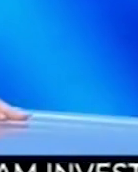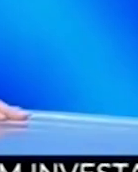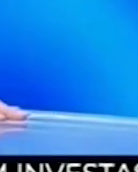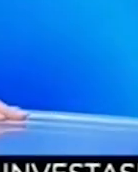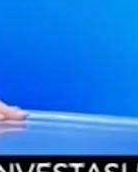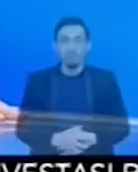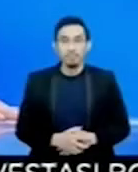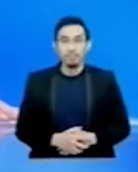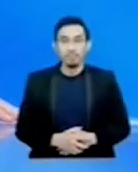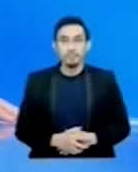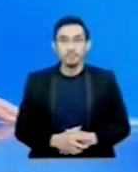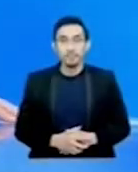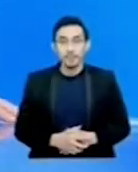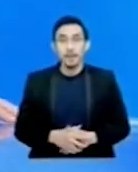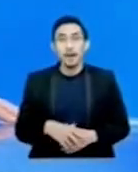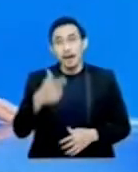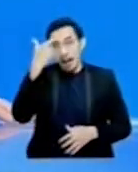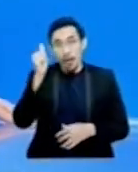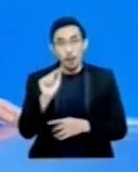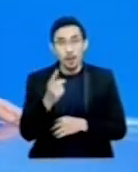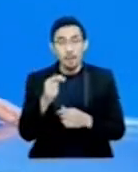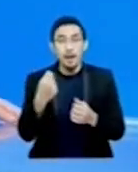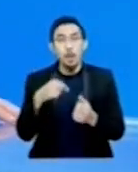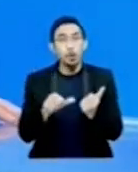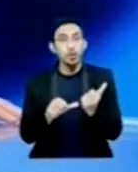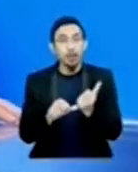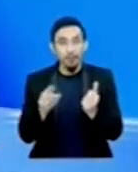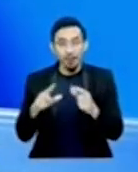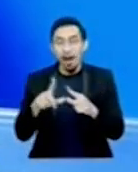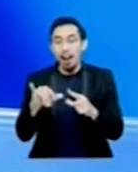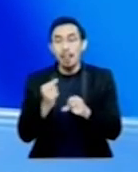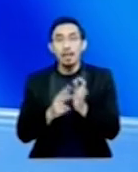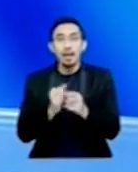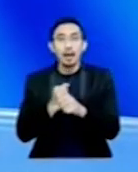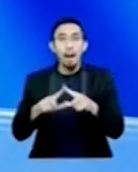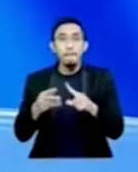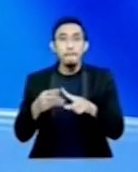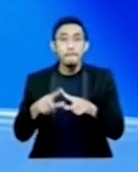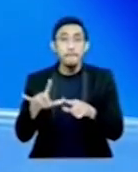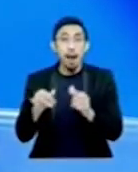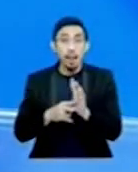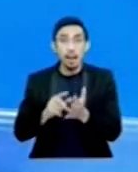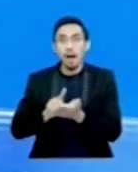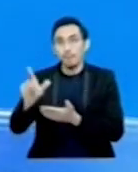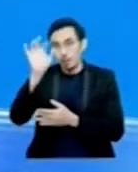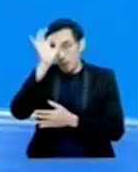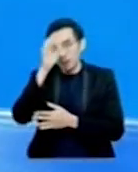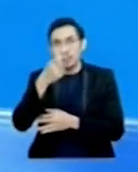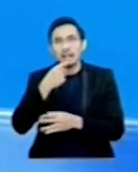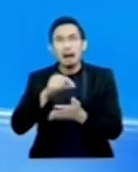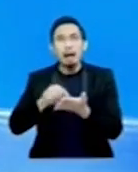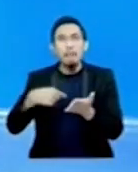tenaga ahli utama kantor staf presiden Ali Mochtar ngabalin melapor ke polisi atas pencatutan namanya dalam surat permintaan